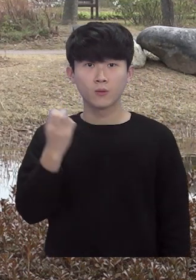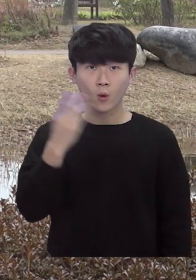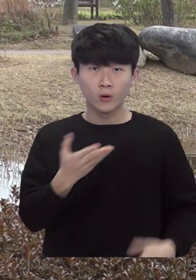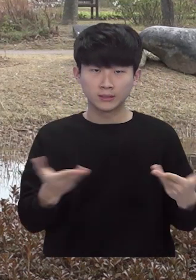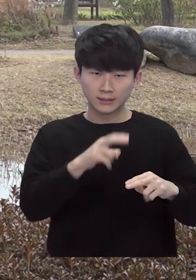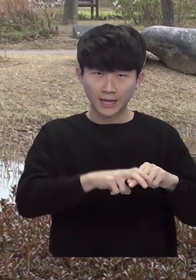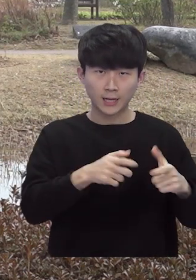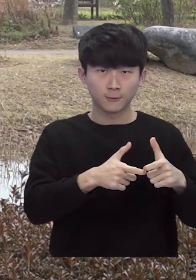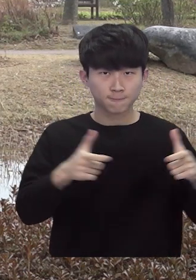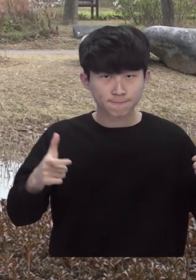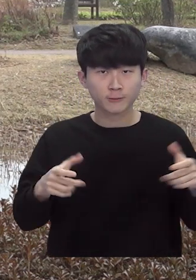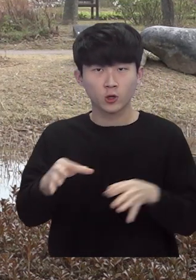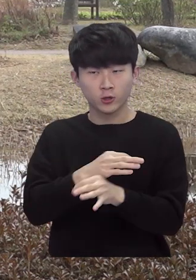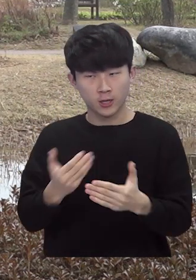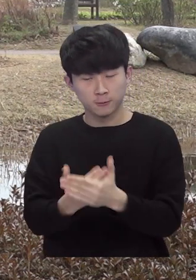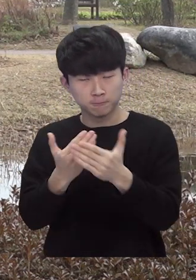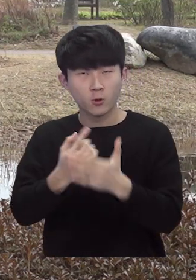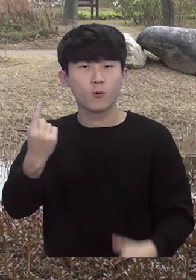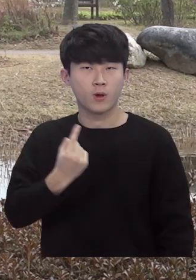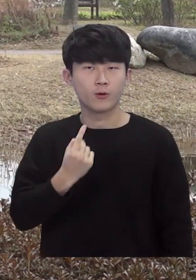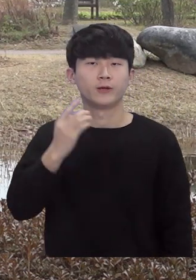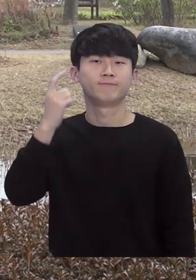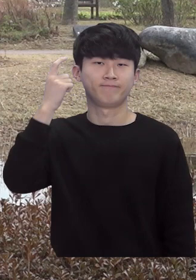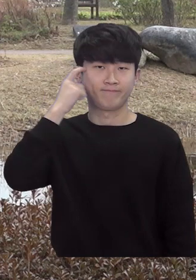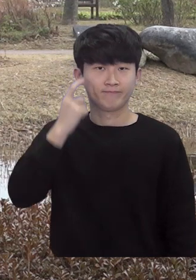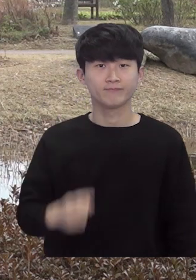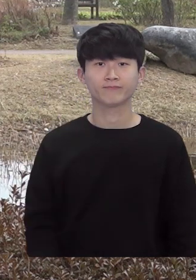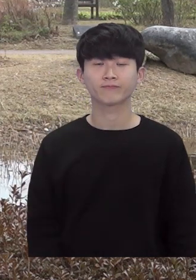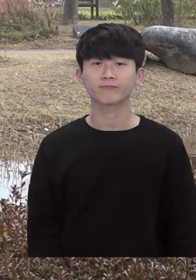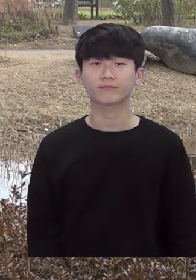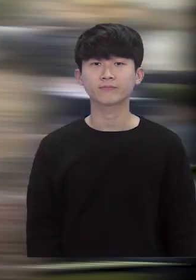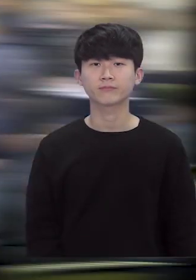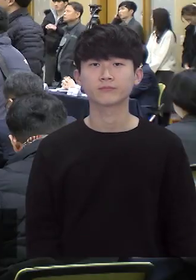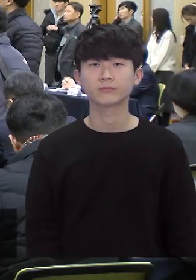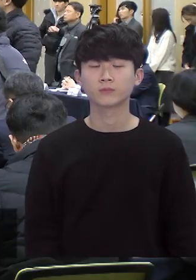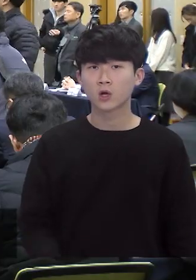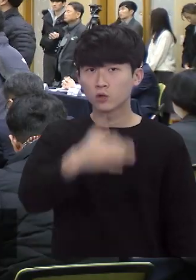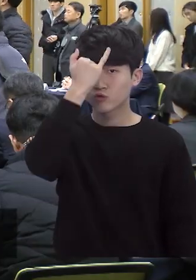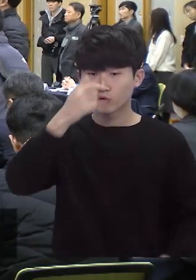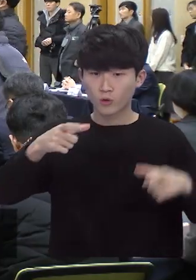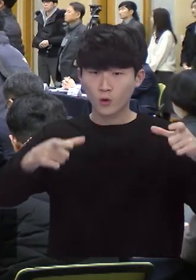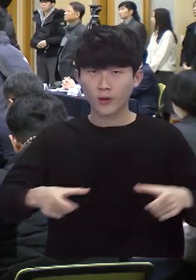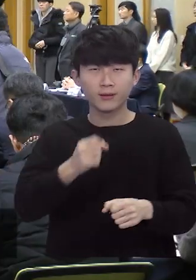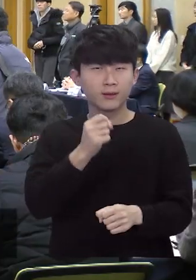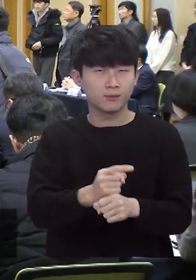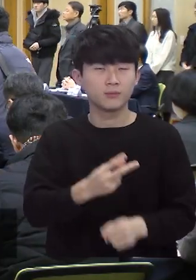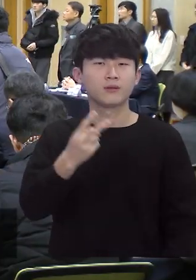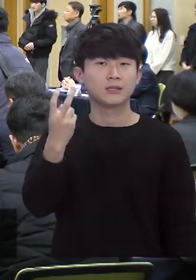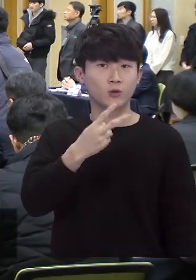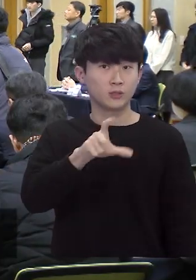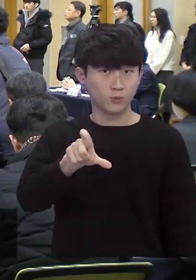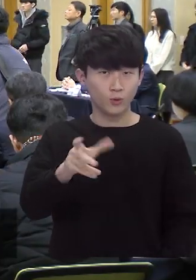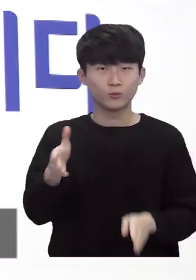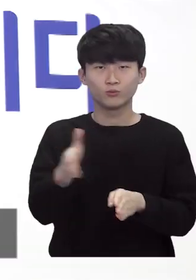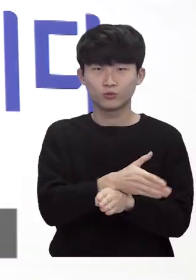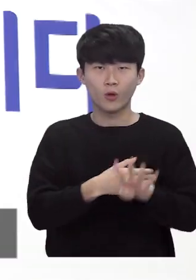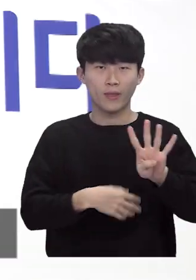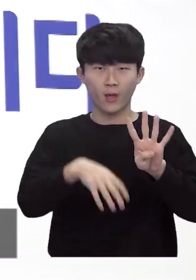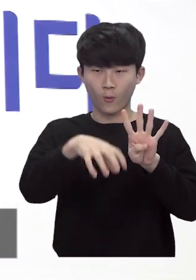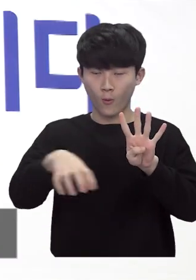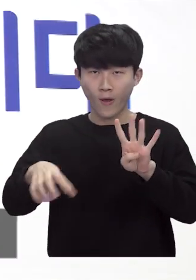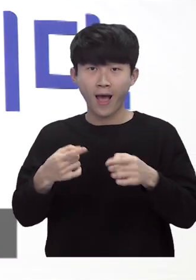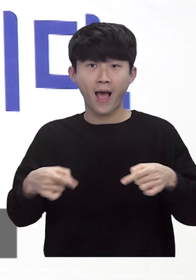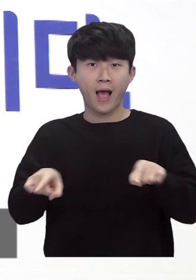등 자립적인 경제 발전이 가능하게 될 거라고 덧붙였습니다. 충청권은 2015년부터 4개